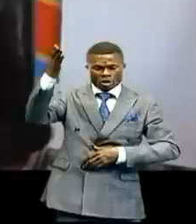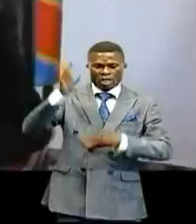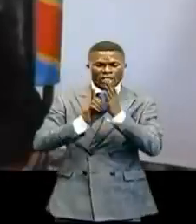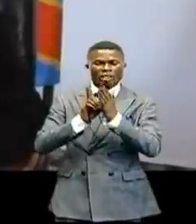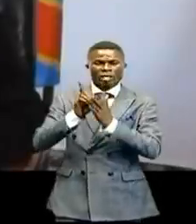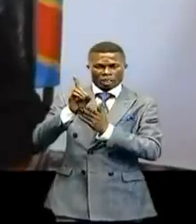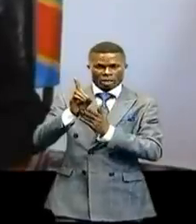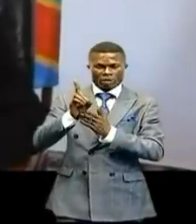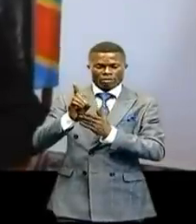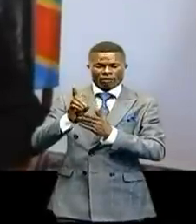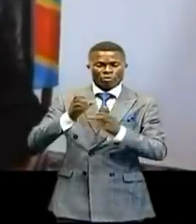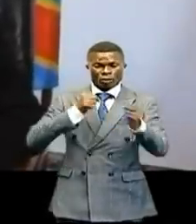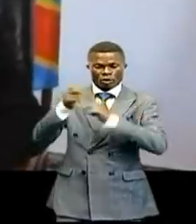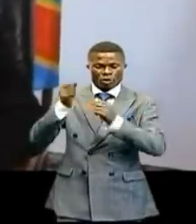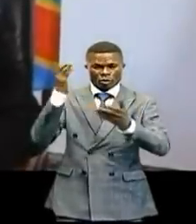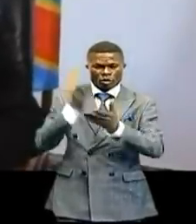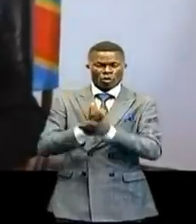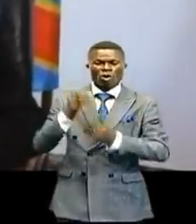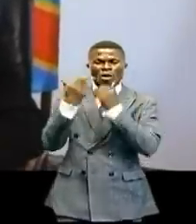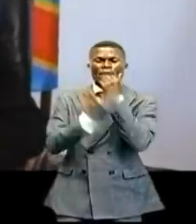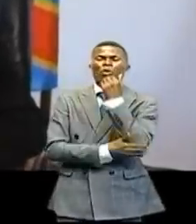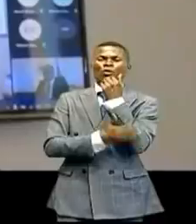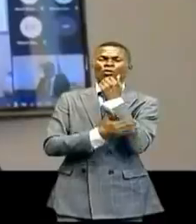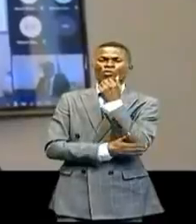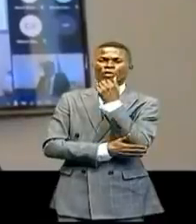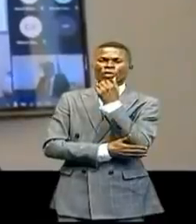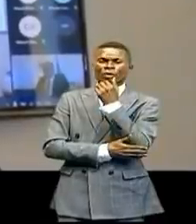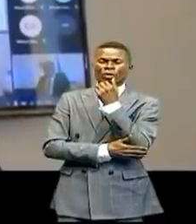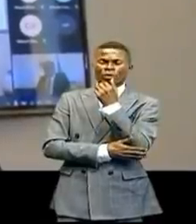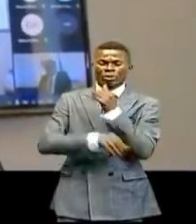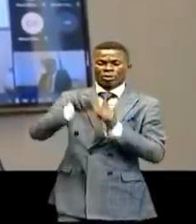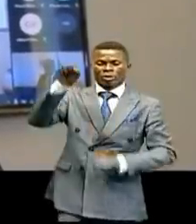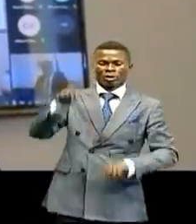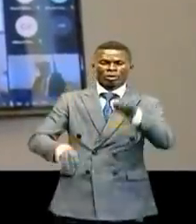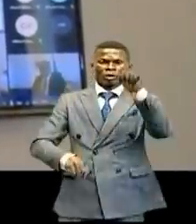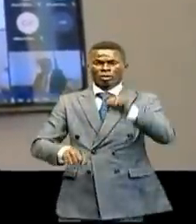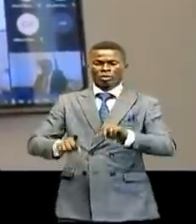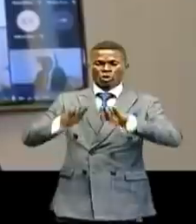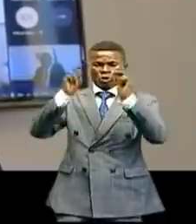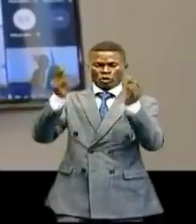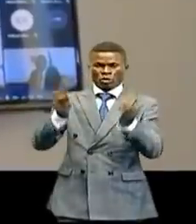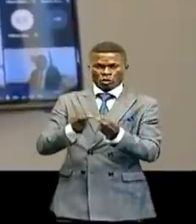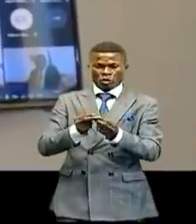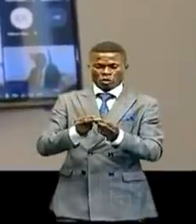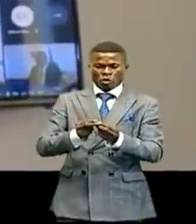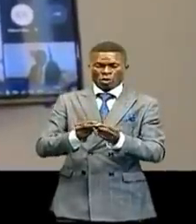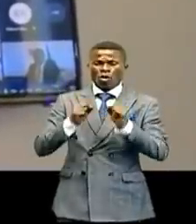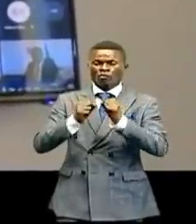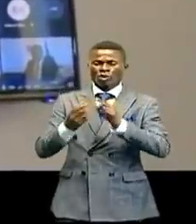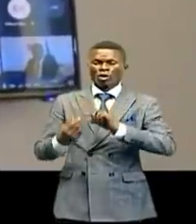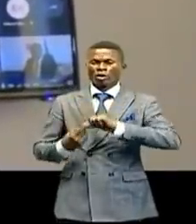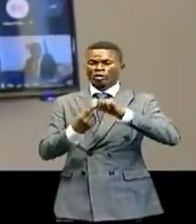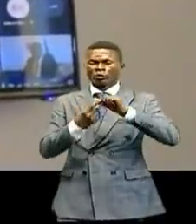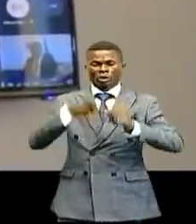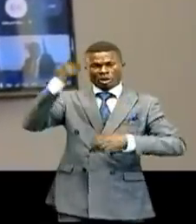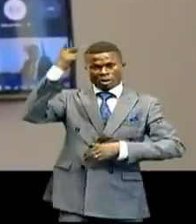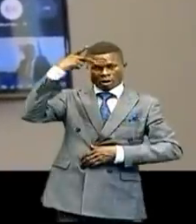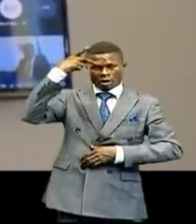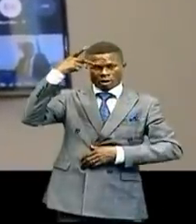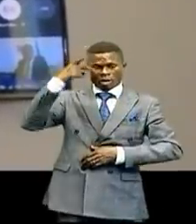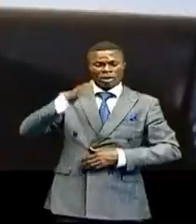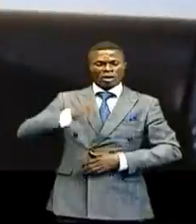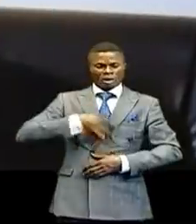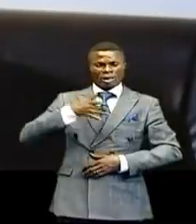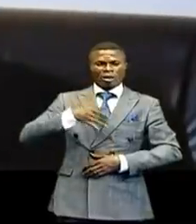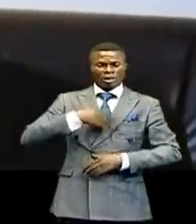développement et lutte contre la pauvreté. La marche organisée par les blocs dits forces spéciales et politiques. Le